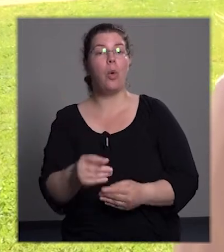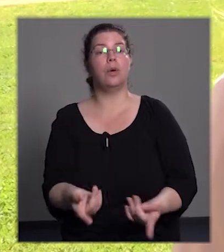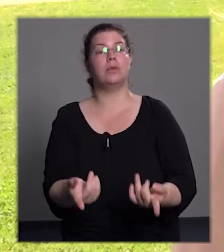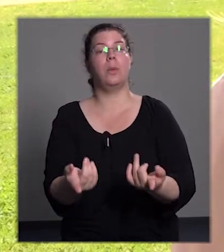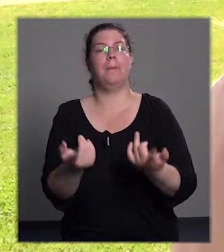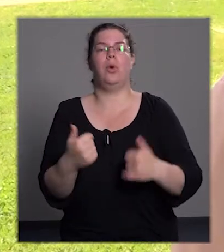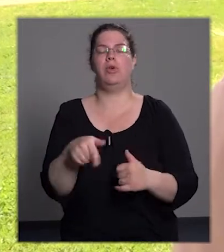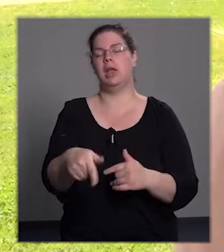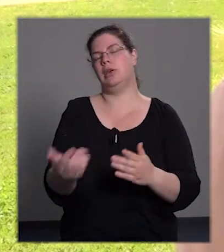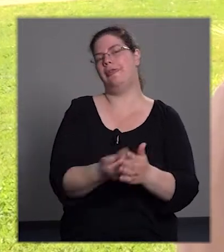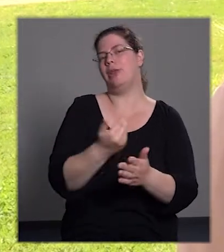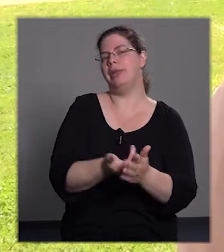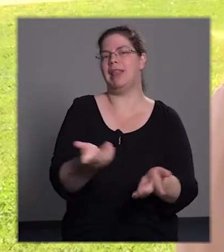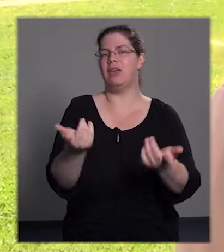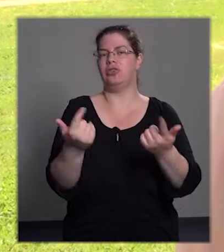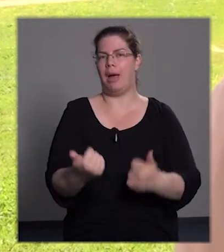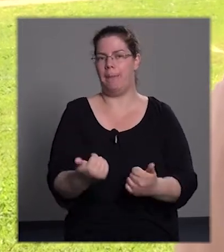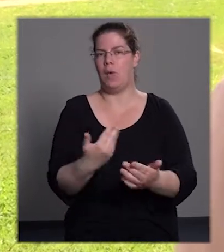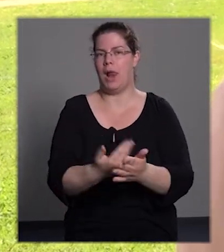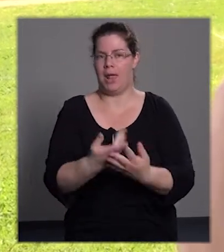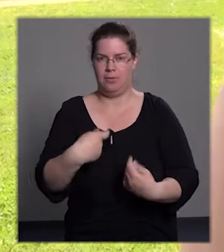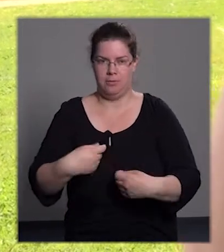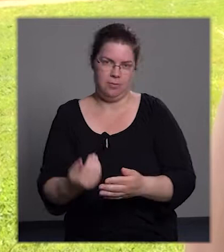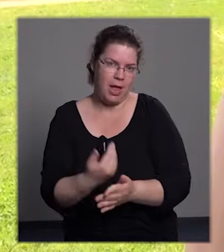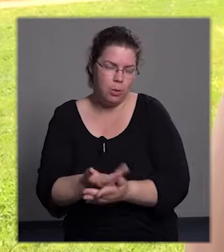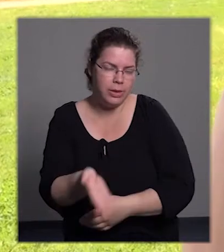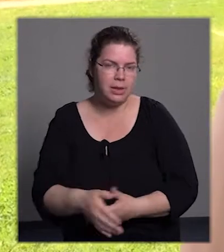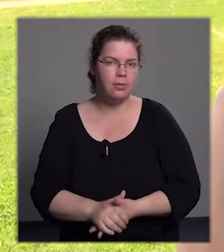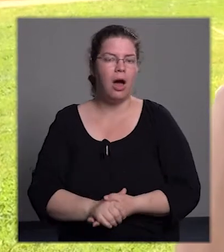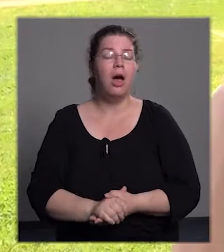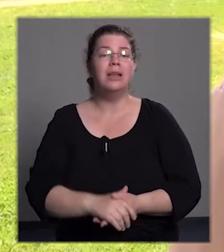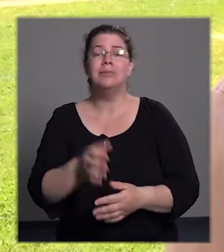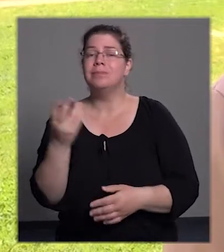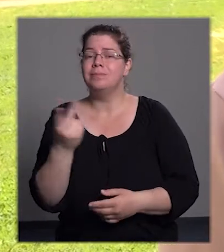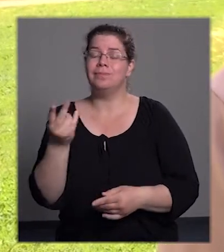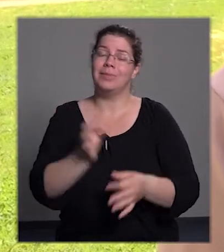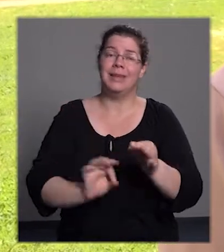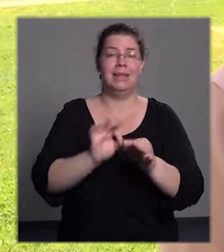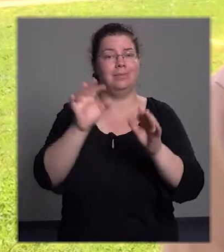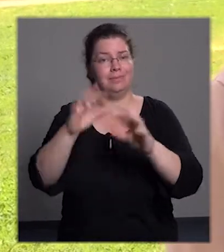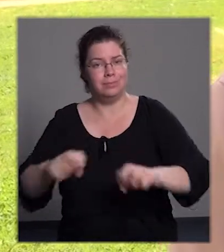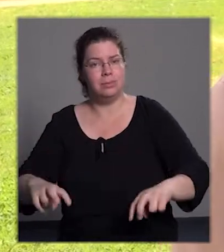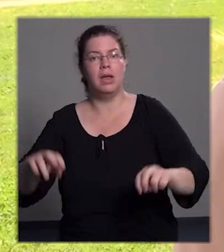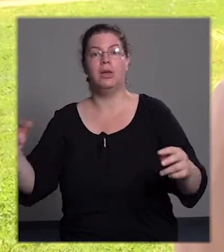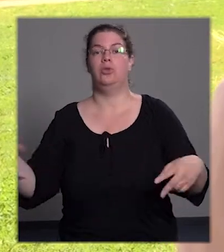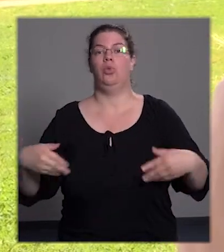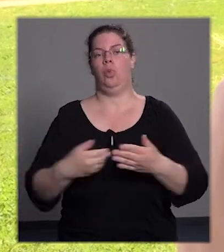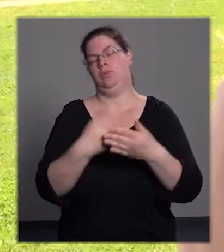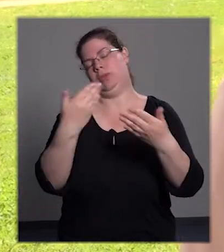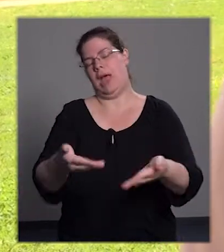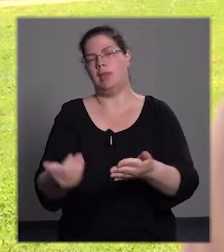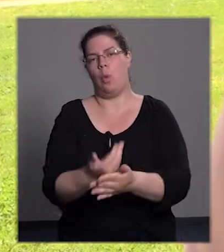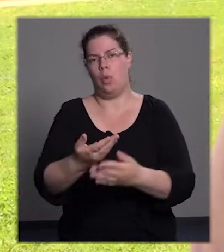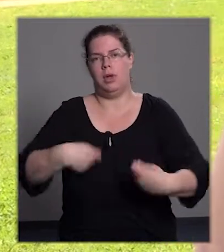homokozó felújításából került felújításra. Természetesen az egészet lebontották és újra építették, nagyon szép lett